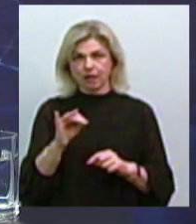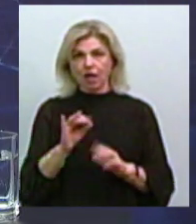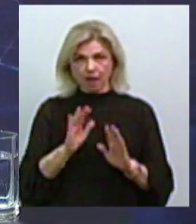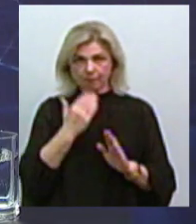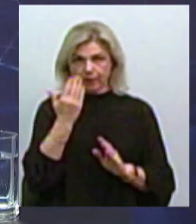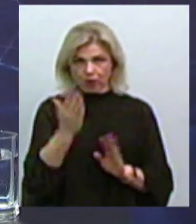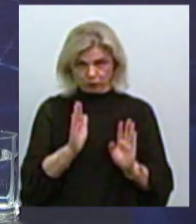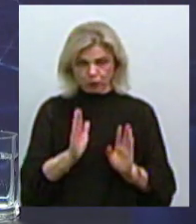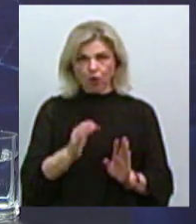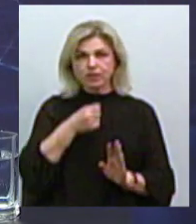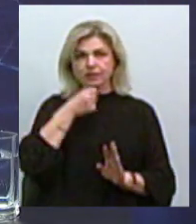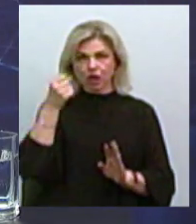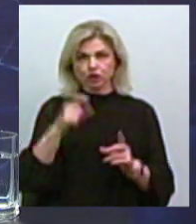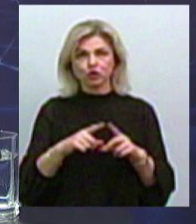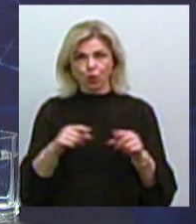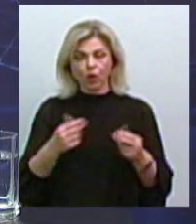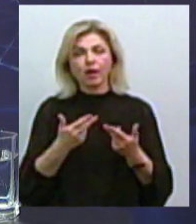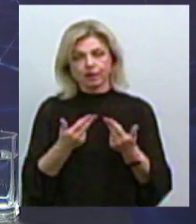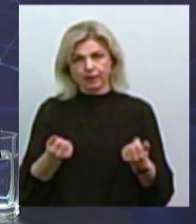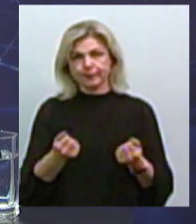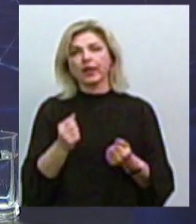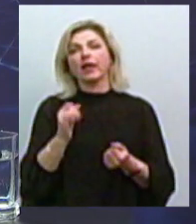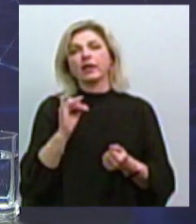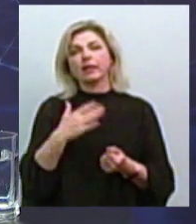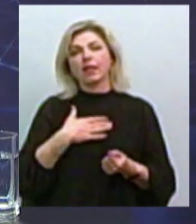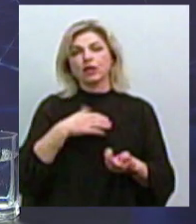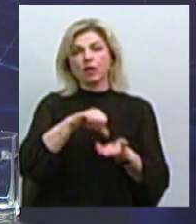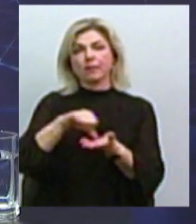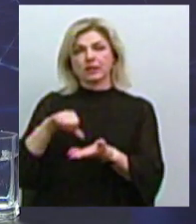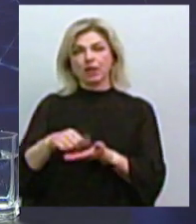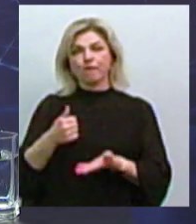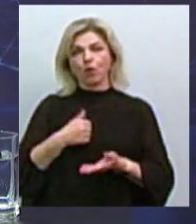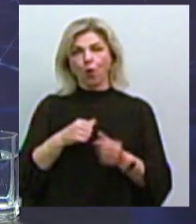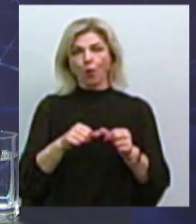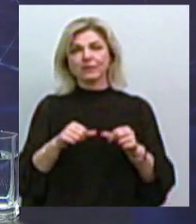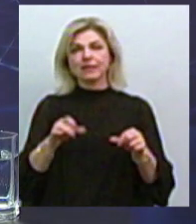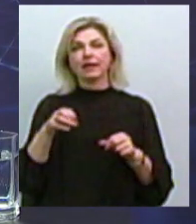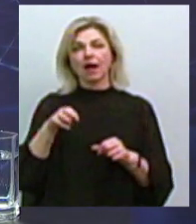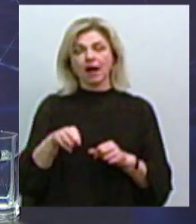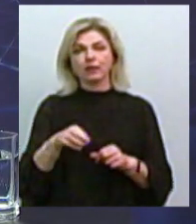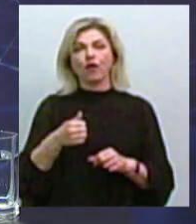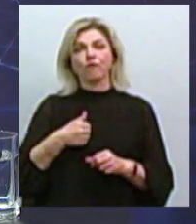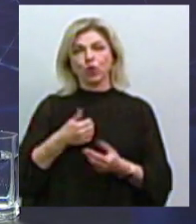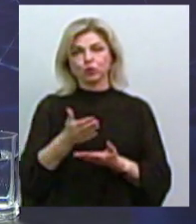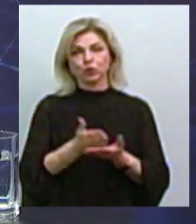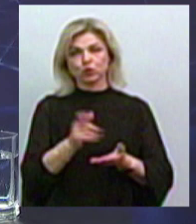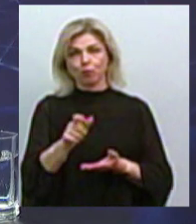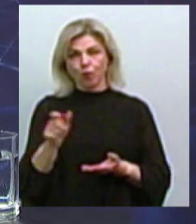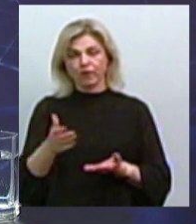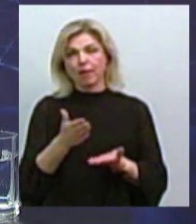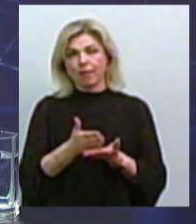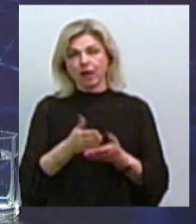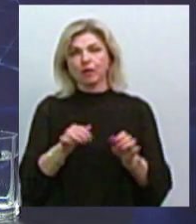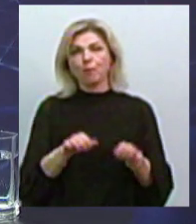в старших школах, в старшій школі. І наші представники військових комісаріатів, саме наші військовослужбовці, мають